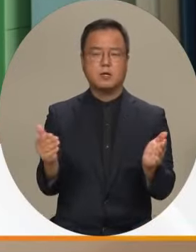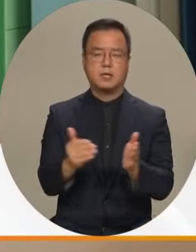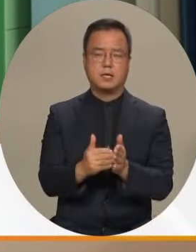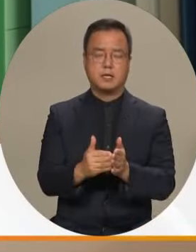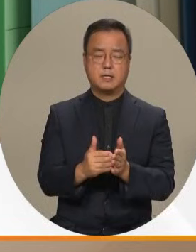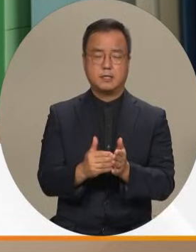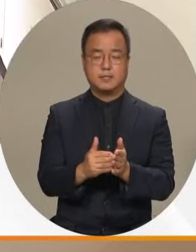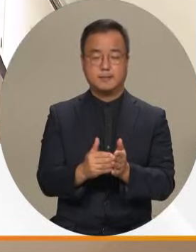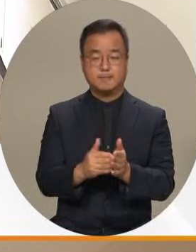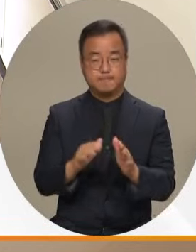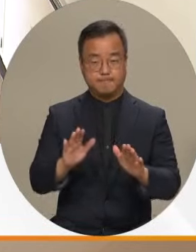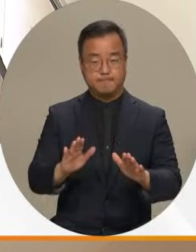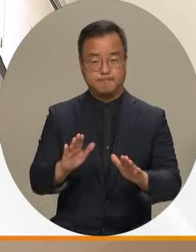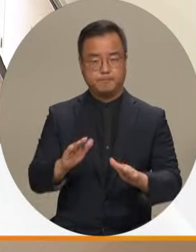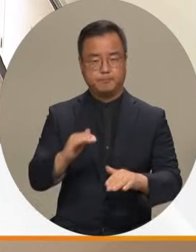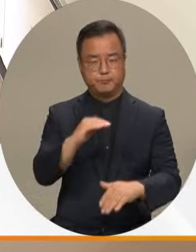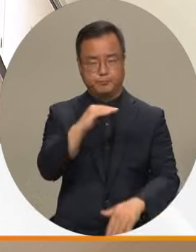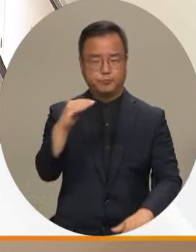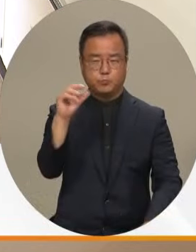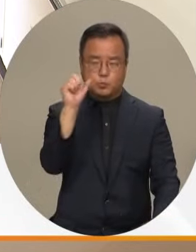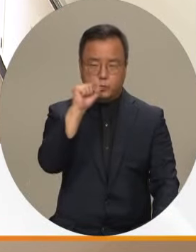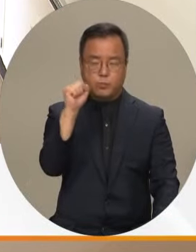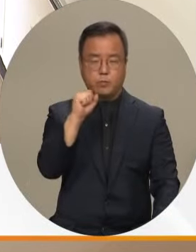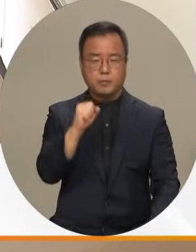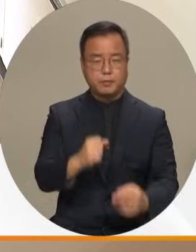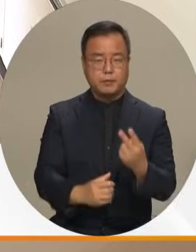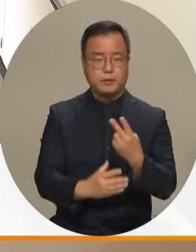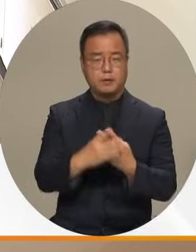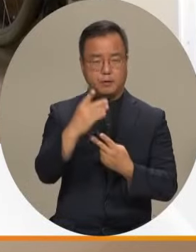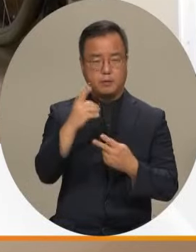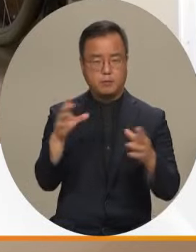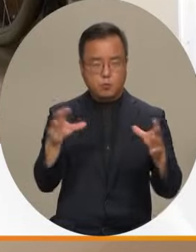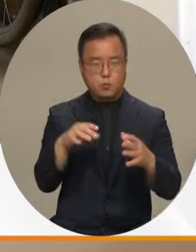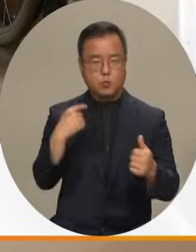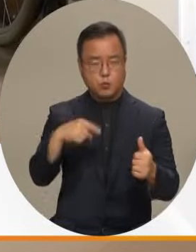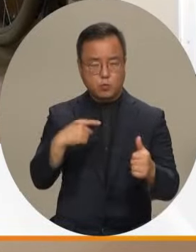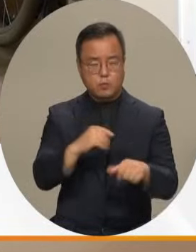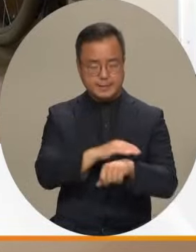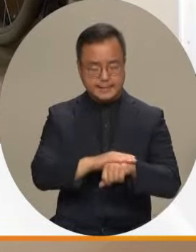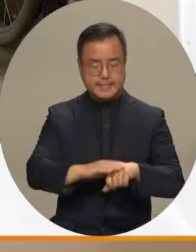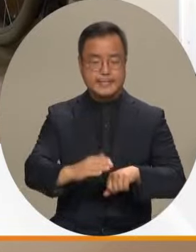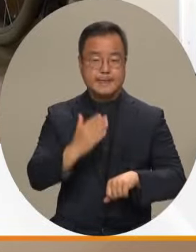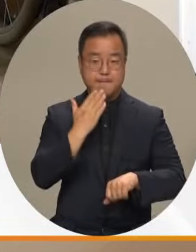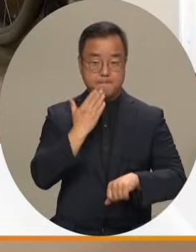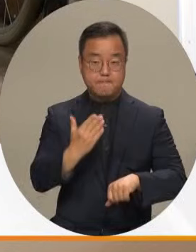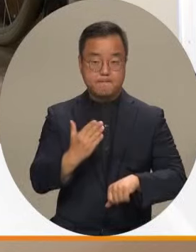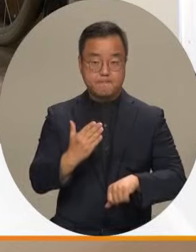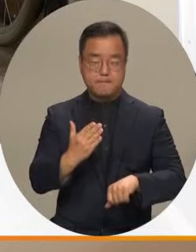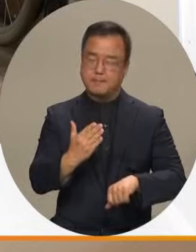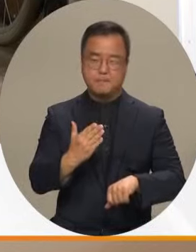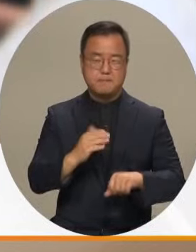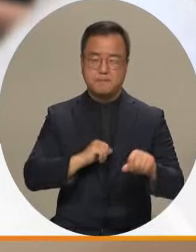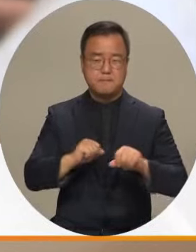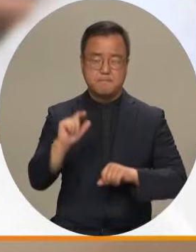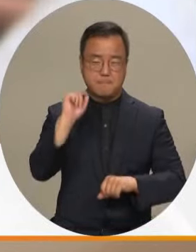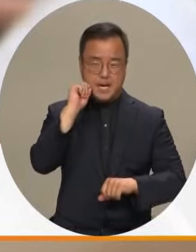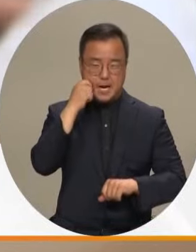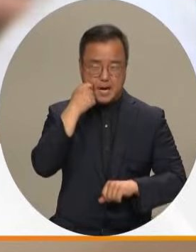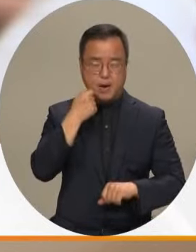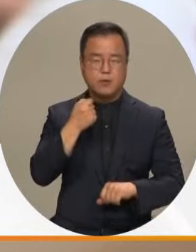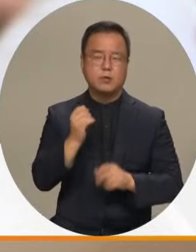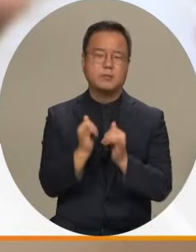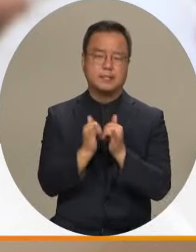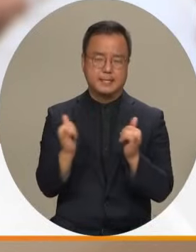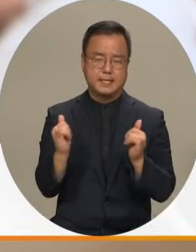어떤 그런 굉장히 질이 높고 통합교육의 취지를 잘 살릴 수 있는 개별화된 교육을 제공하기 어려운 수준의 인력과 예산